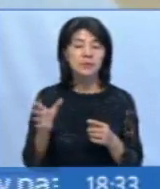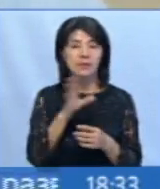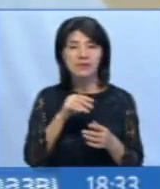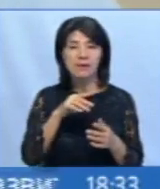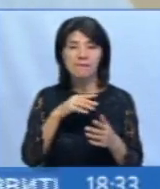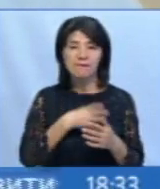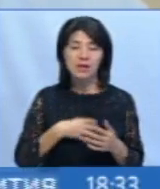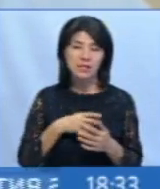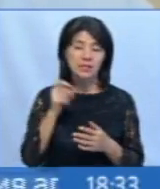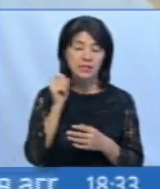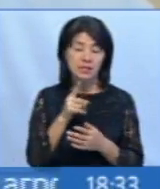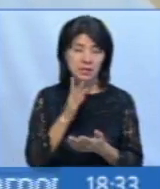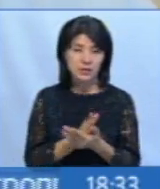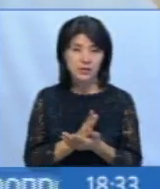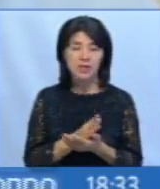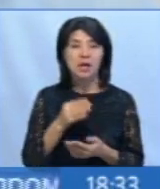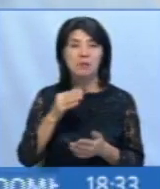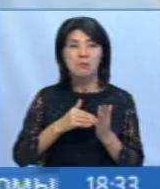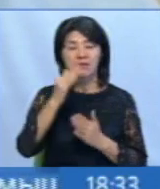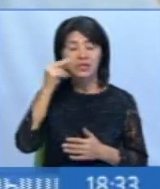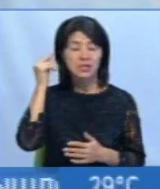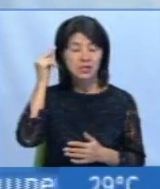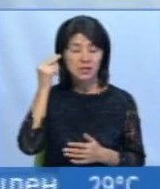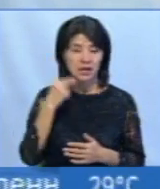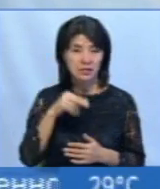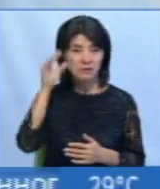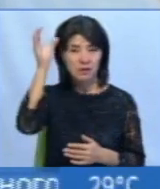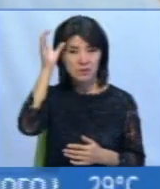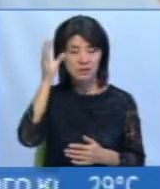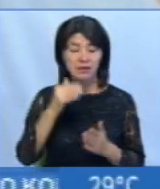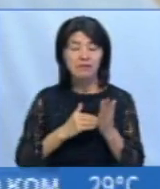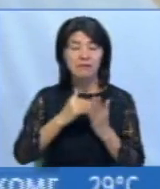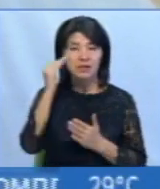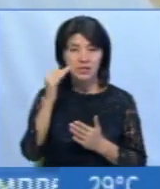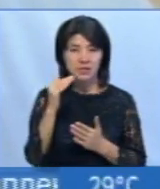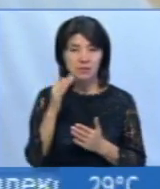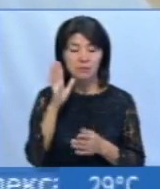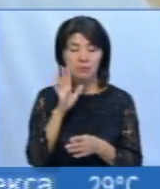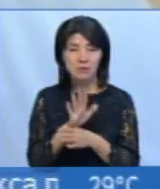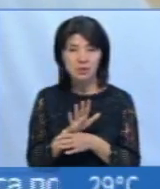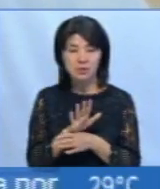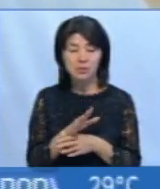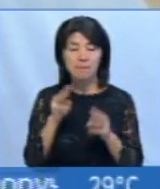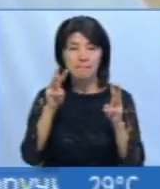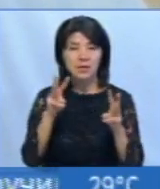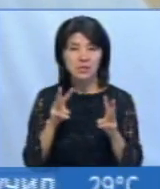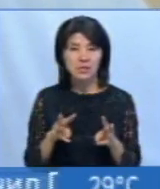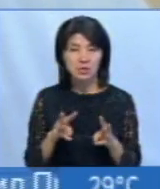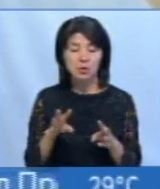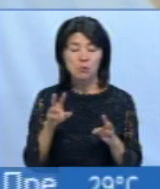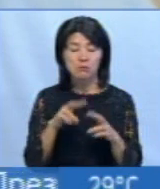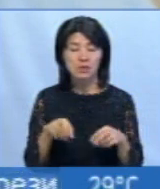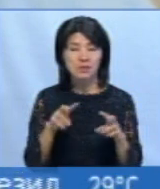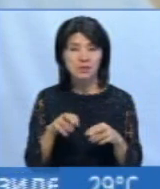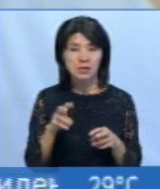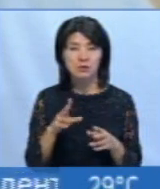плане повышения качества образования, в том числе высшего. То есть даны поручения даже премьер-министру по отслеживанию